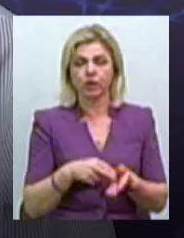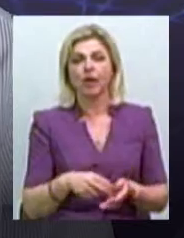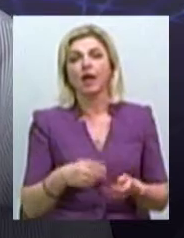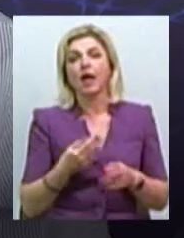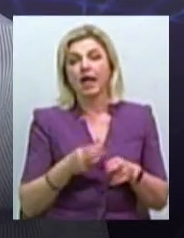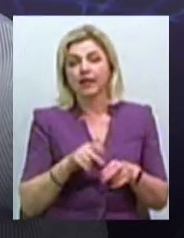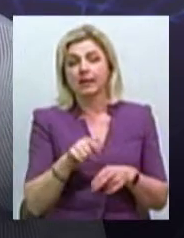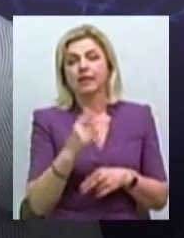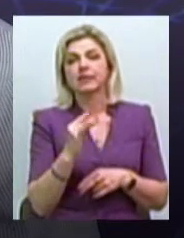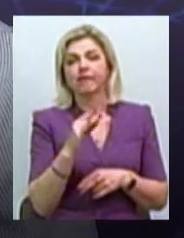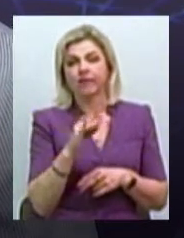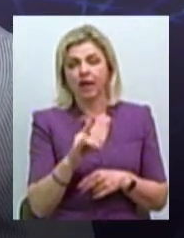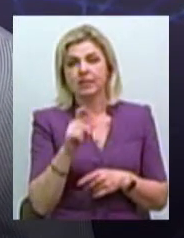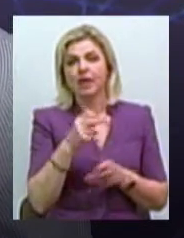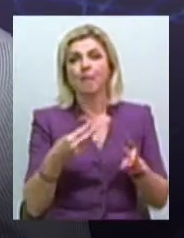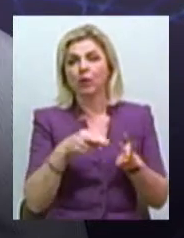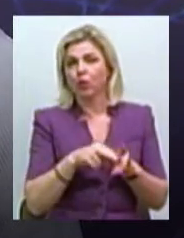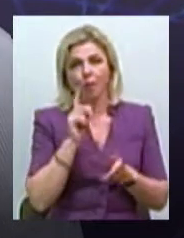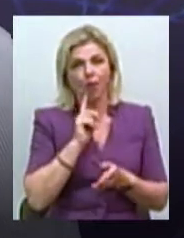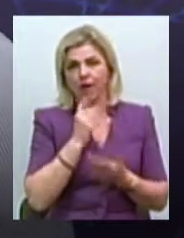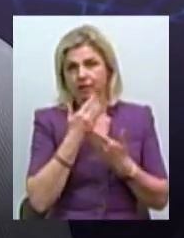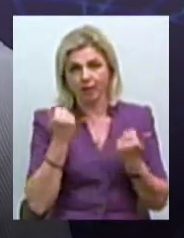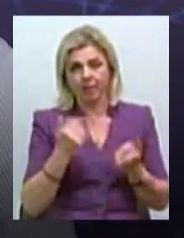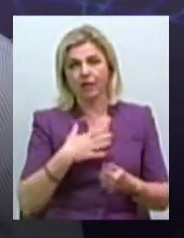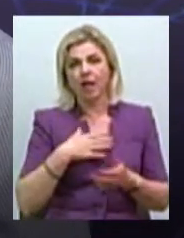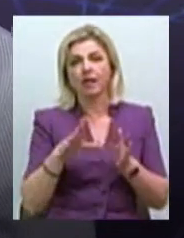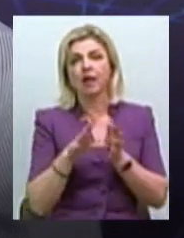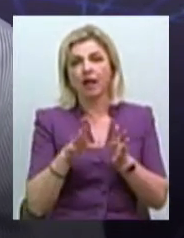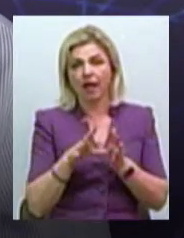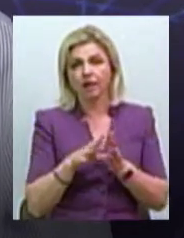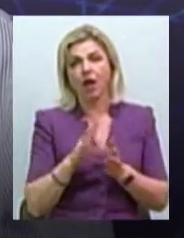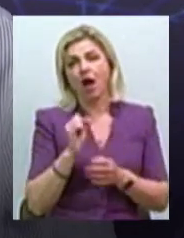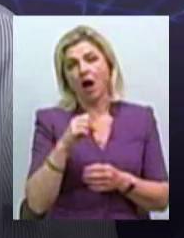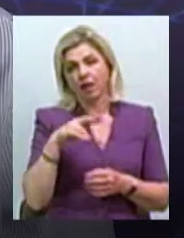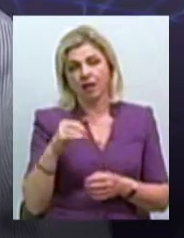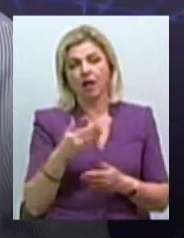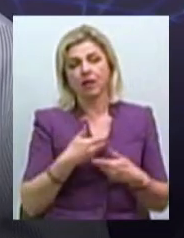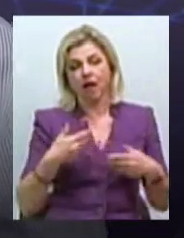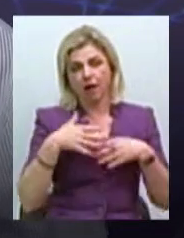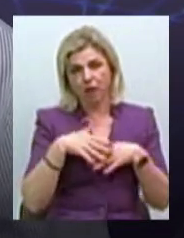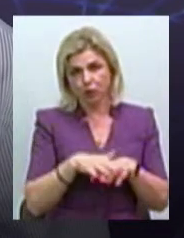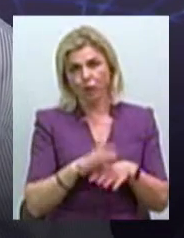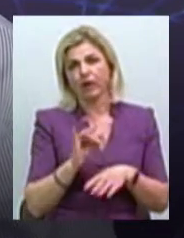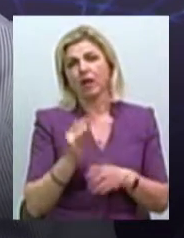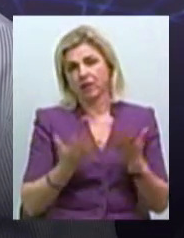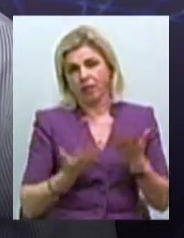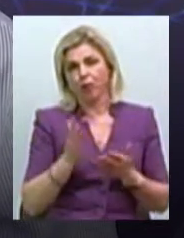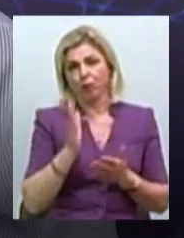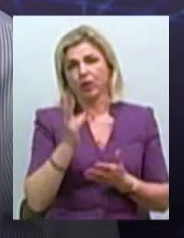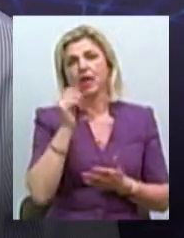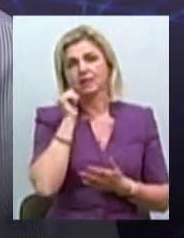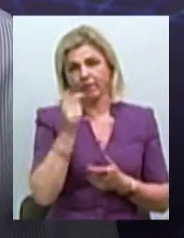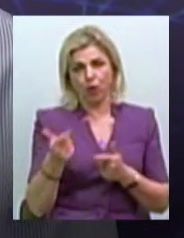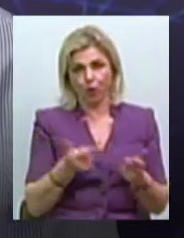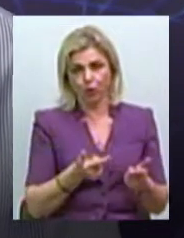ще цифри за підключення нема, так як у наших колег-енергетиків, але ми наразі її розраховуємо, і вона вже, мабуть, на завтра в нас буде